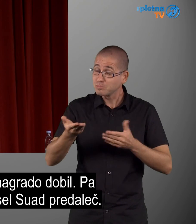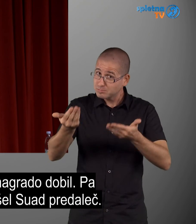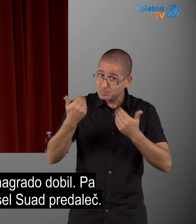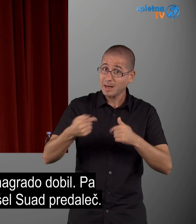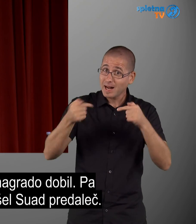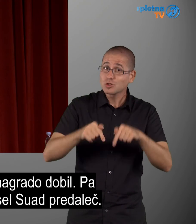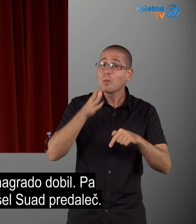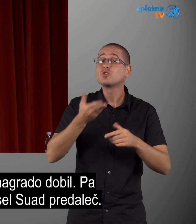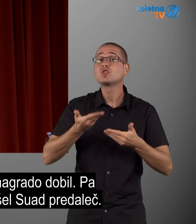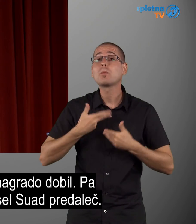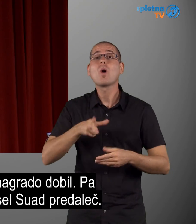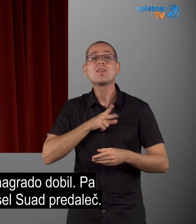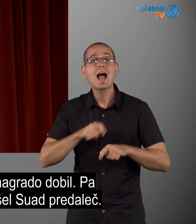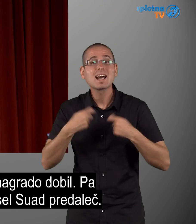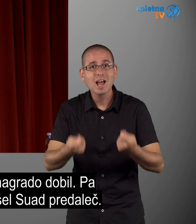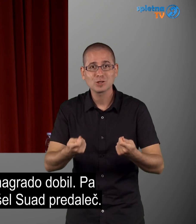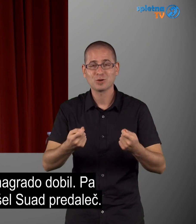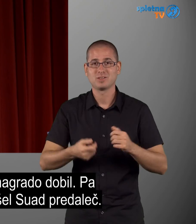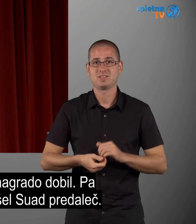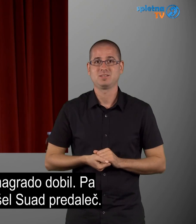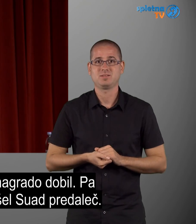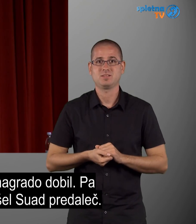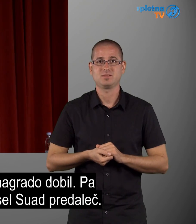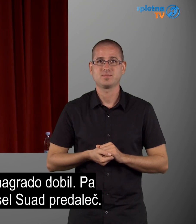Boš nagrado dobil.